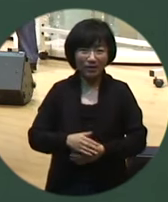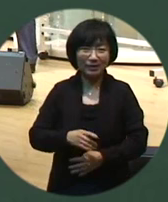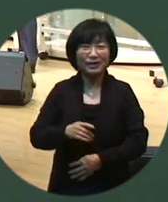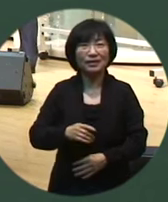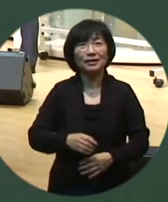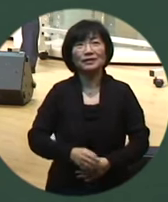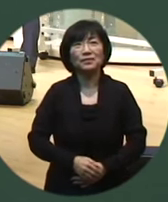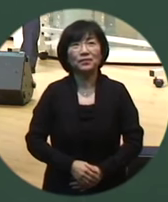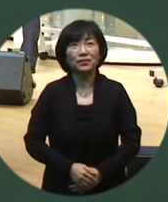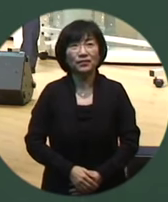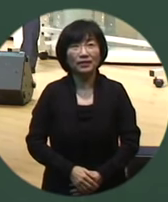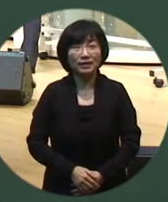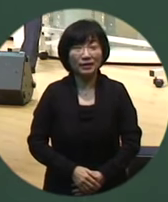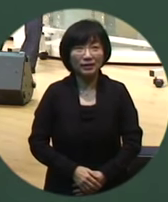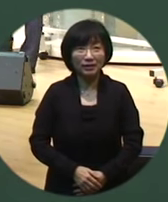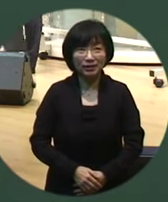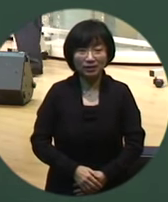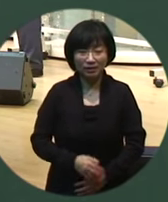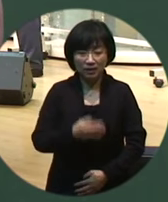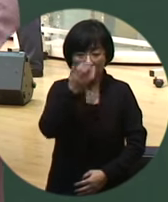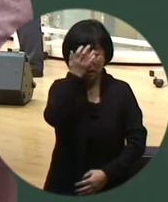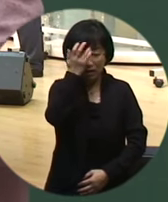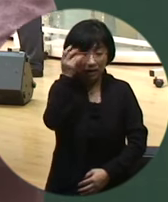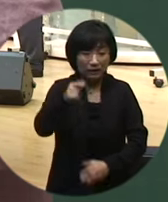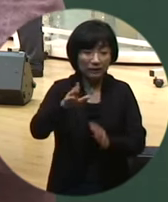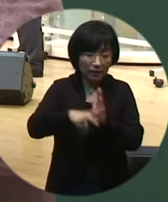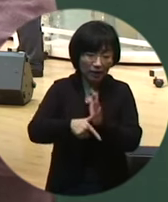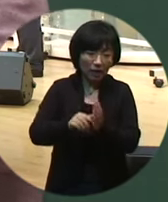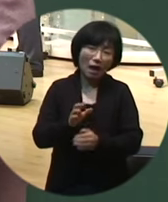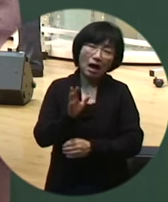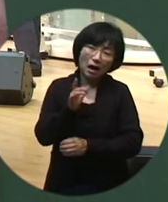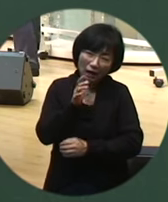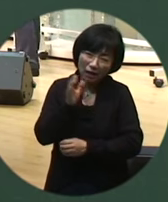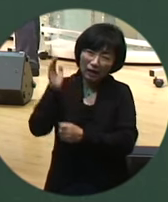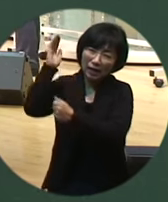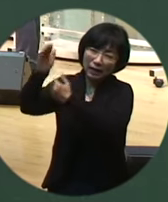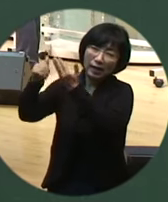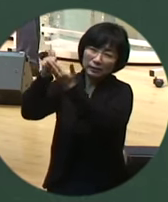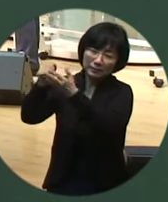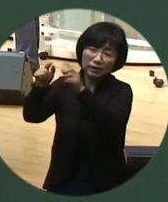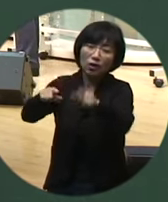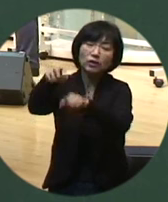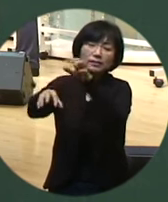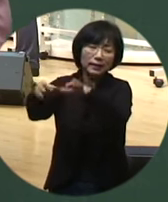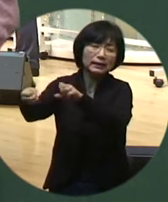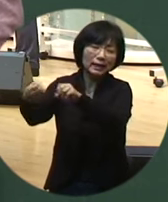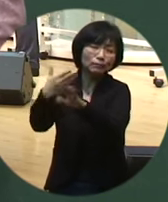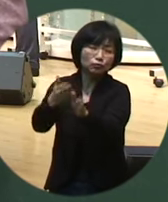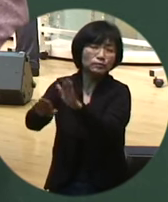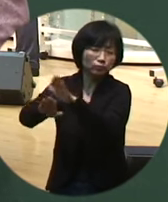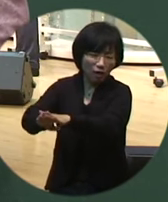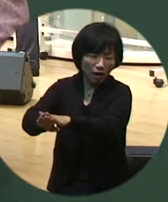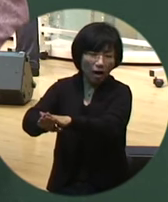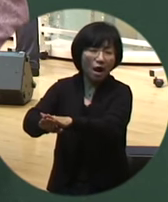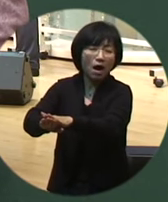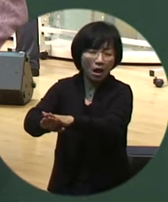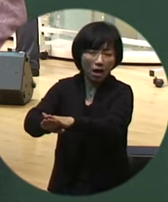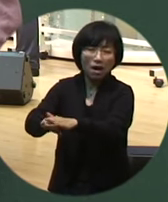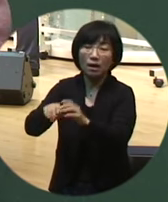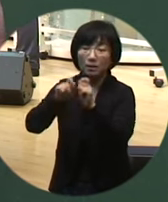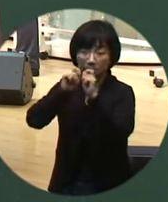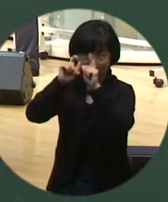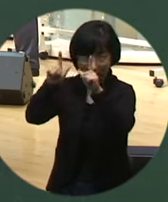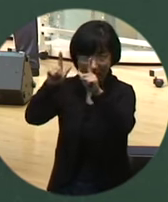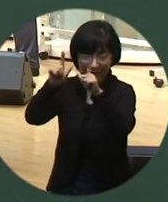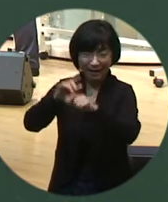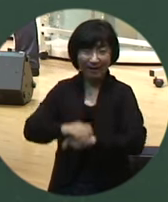현장에 하나님이 준비한 응답이 보이는 겁니다. Then you're able to see the answers that God has prepared in the field. 그러니까 응답이 지속되죠. And that's why answers can continue.